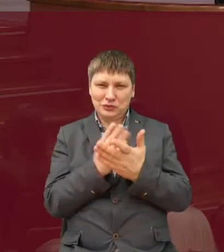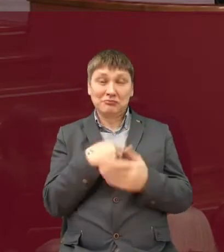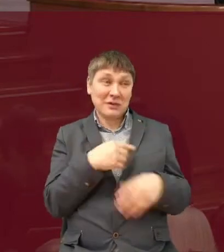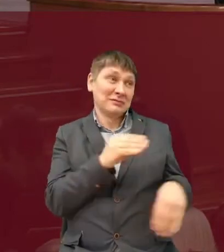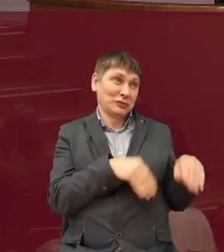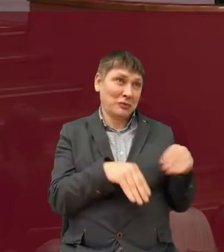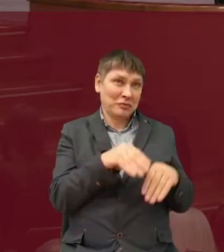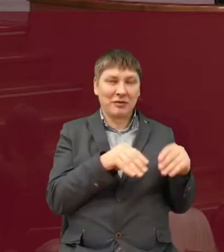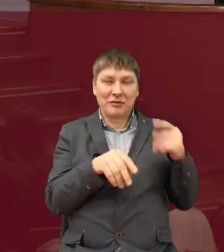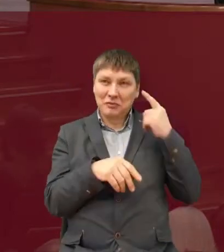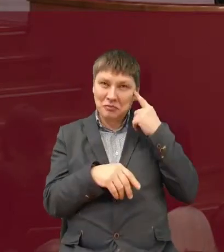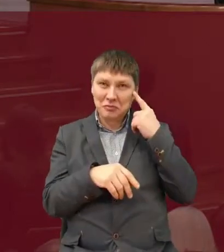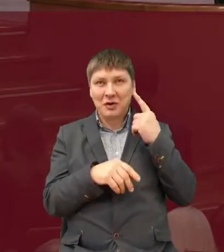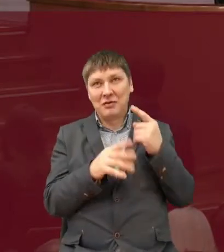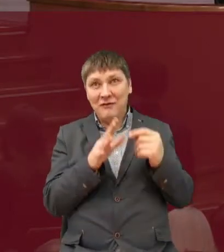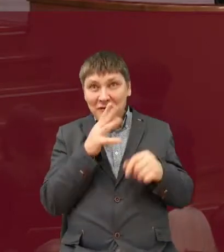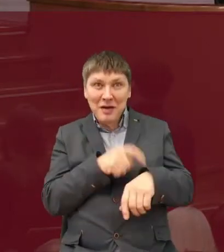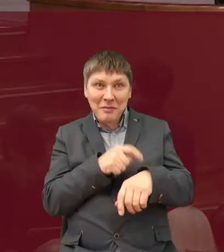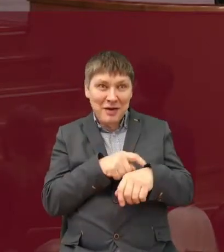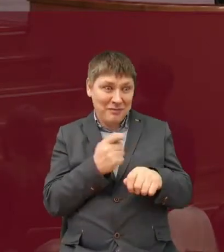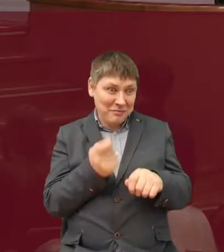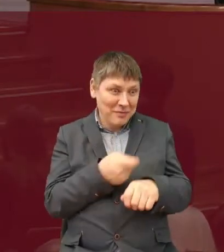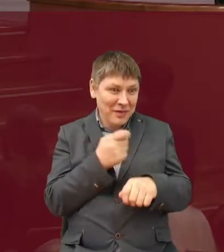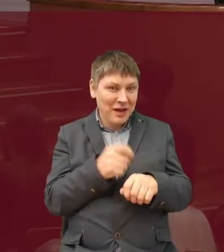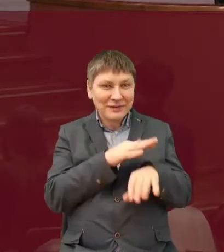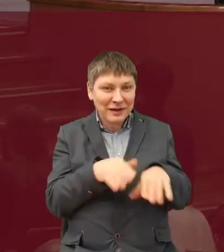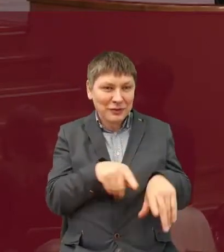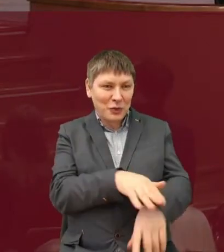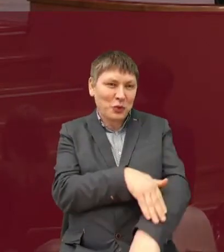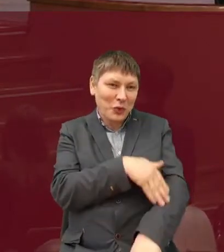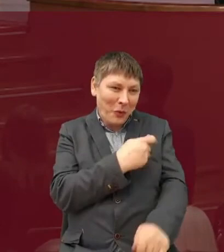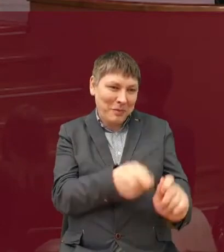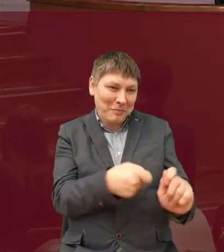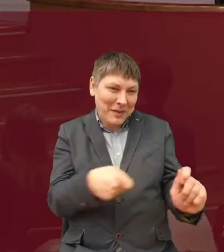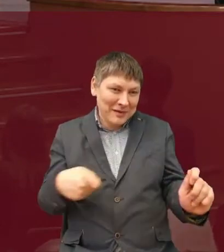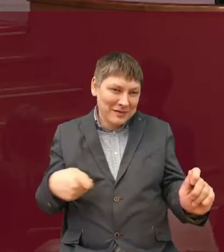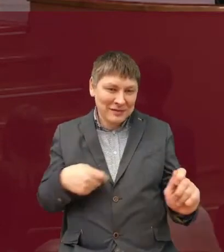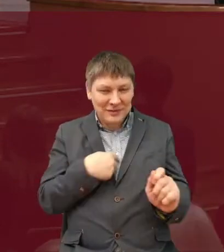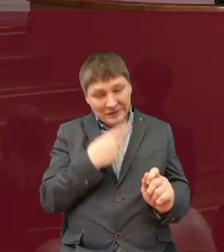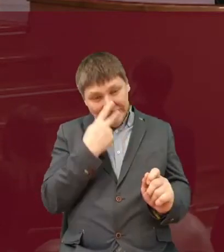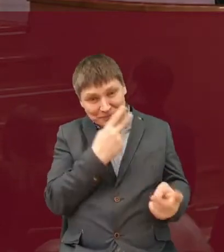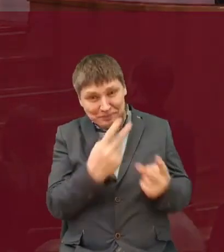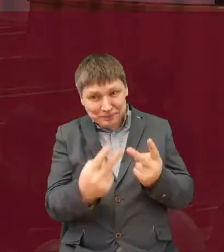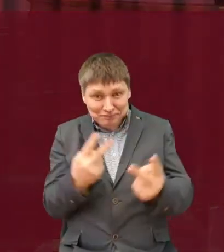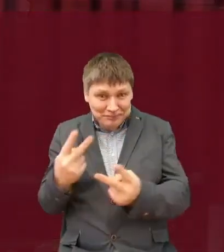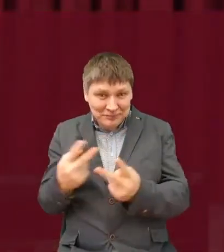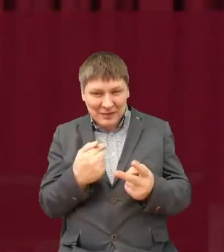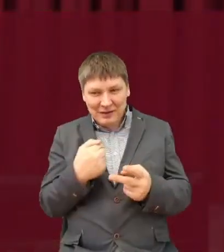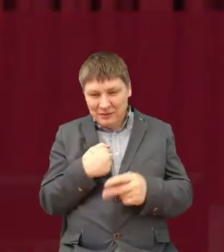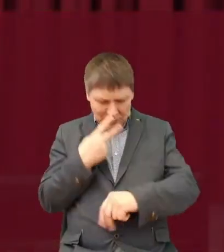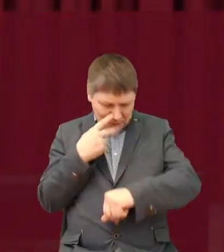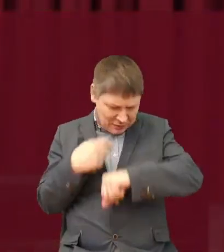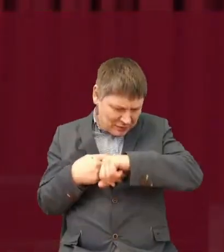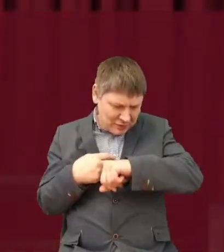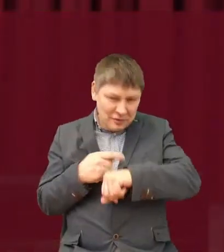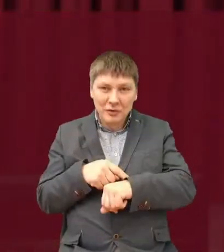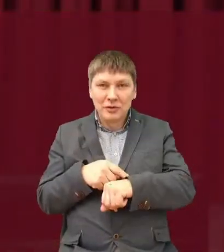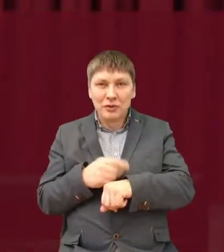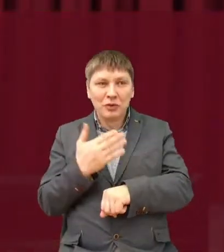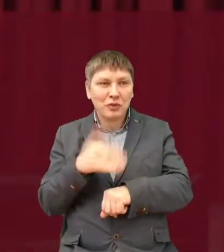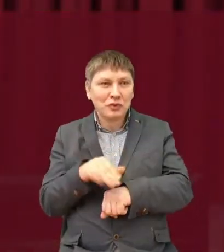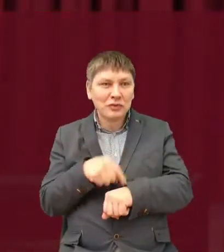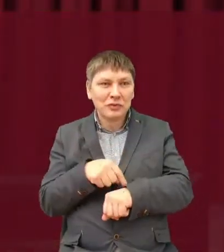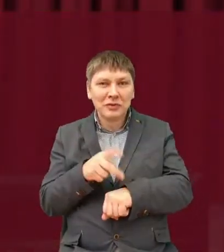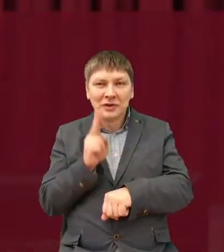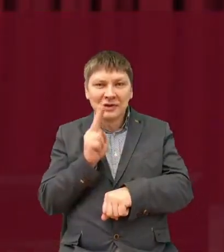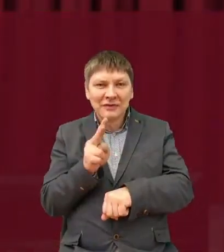и как обычно все так затягивается дети долго собираются все идет медленно и вот Я взглянул на часы Уже вот